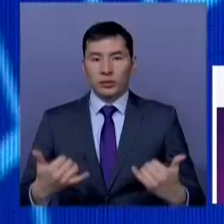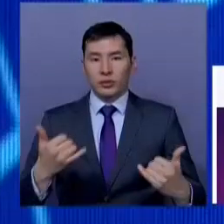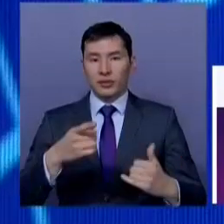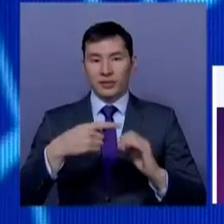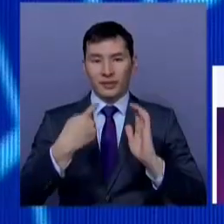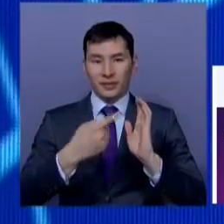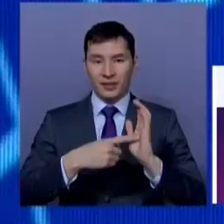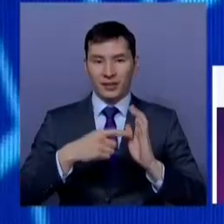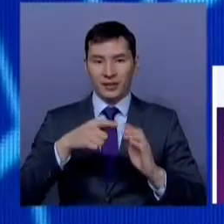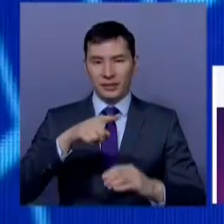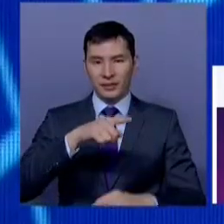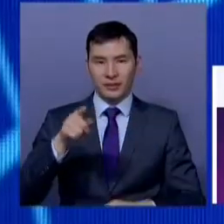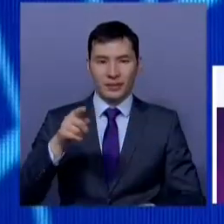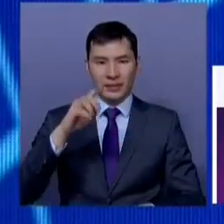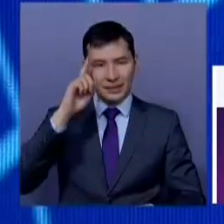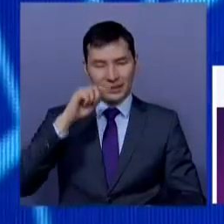жатыр. Оны өздеріңіз жақсы білесіздер.